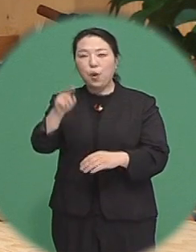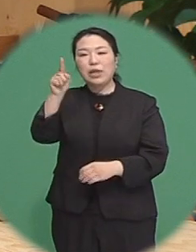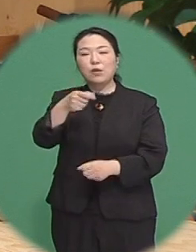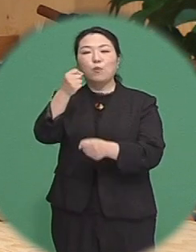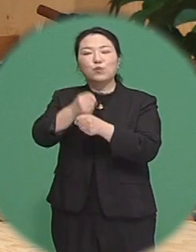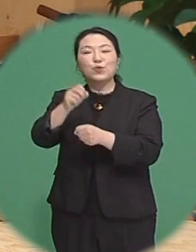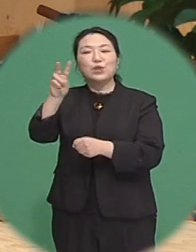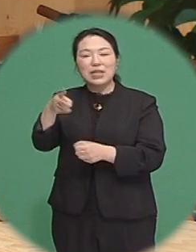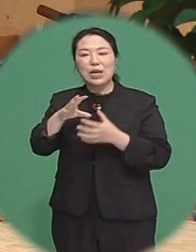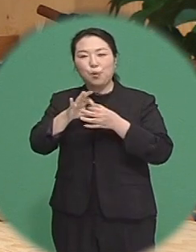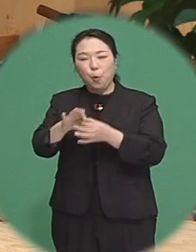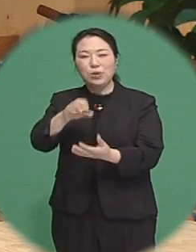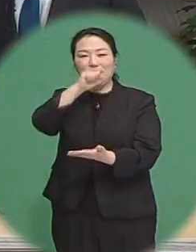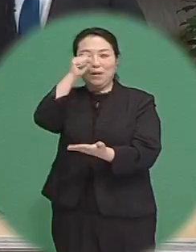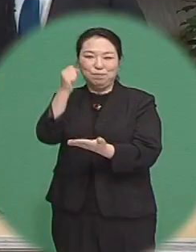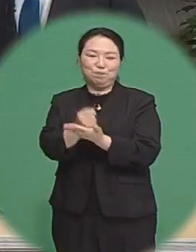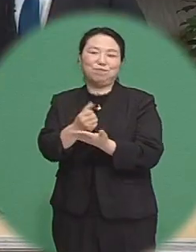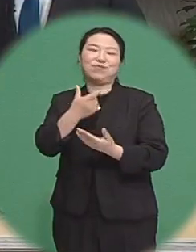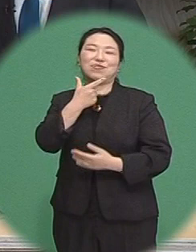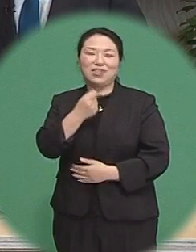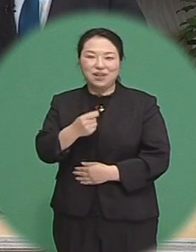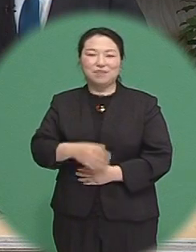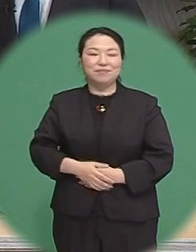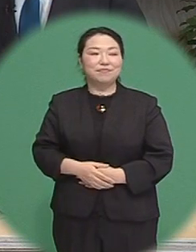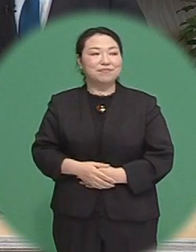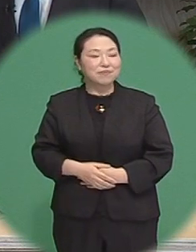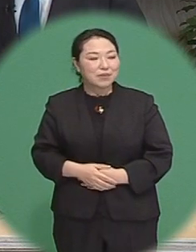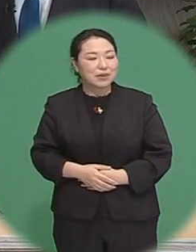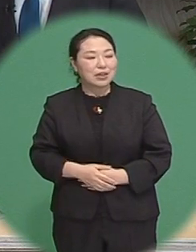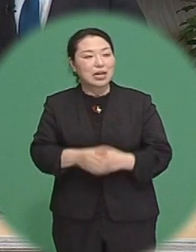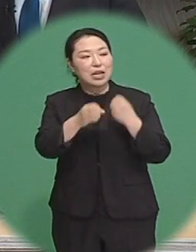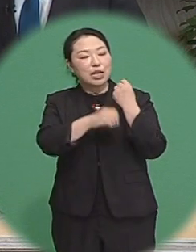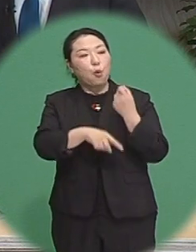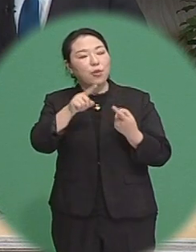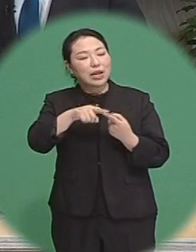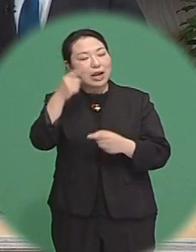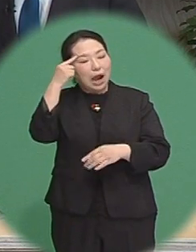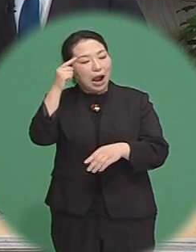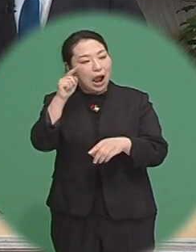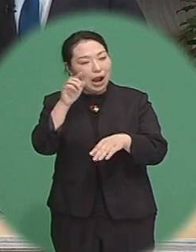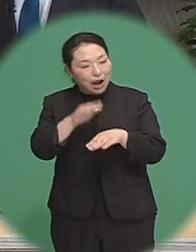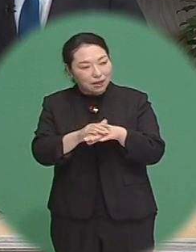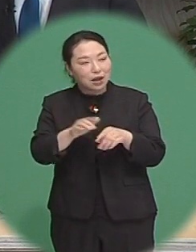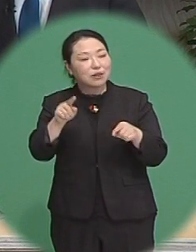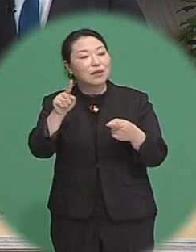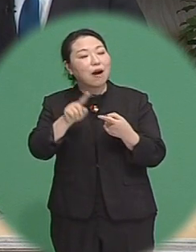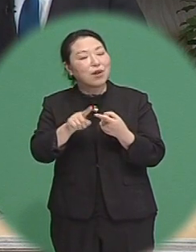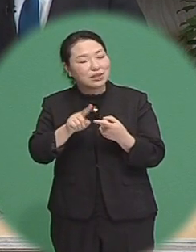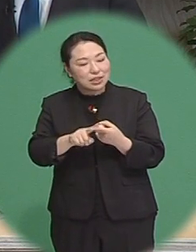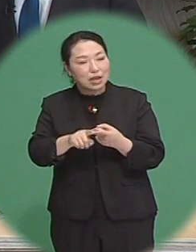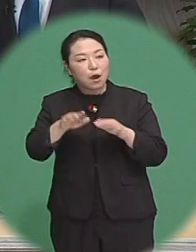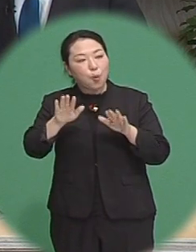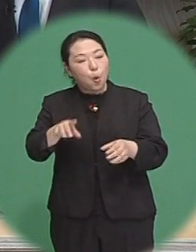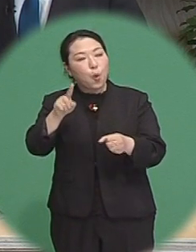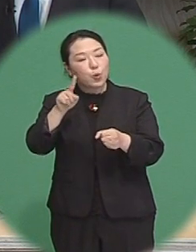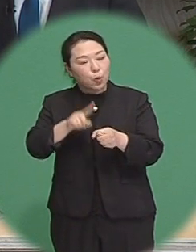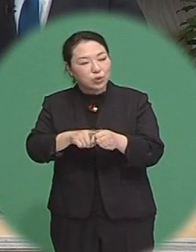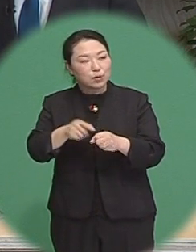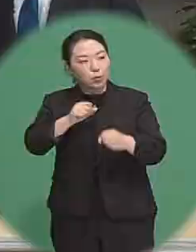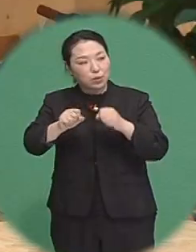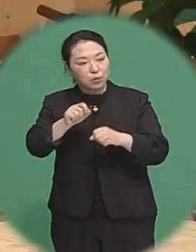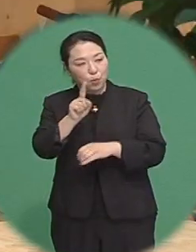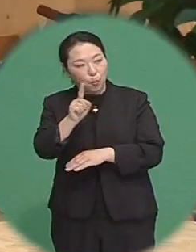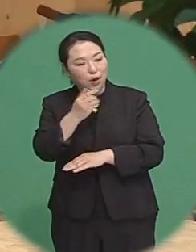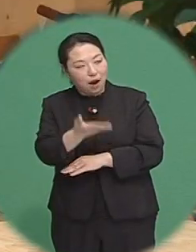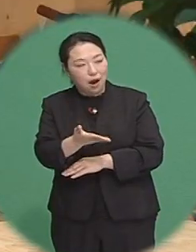ますその基本的な考えに基づいて今年はどのような取り組みを進めていかれるご予定ですか